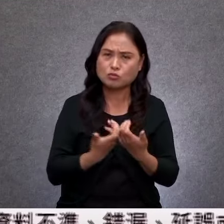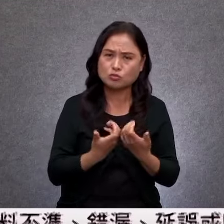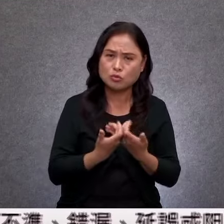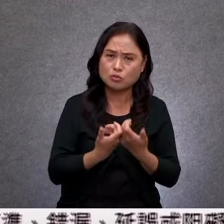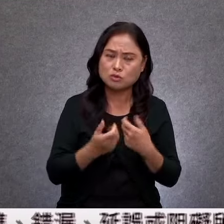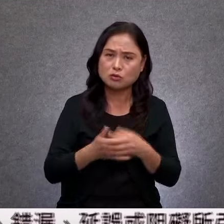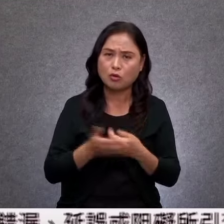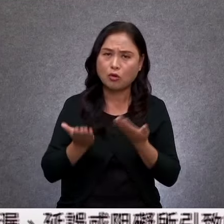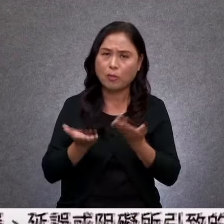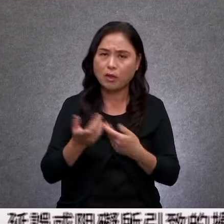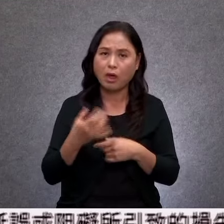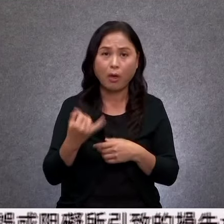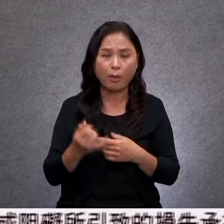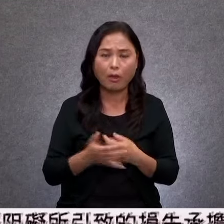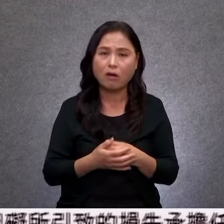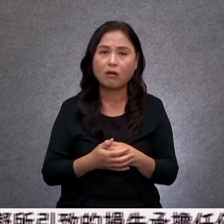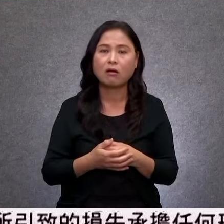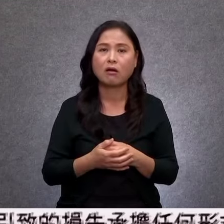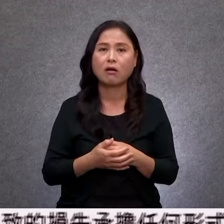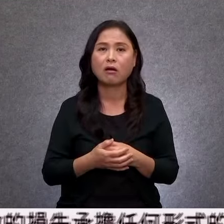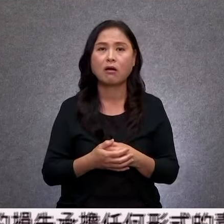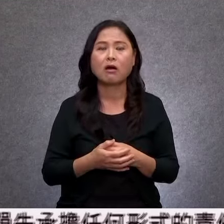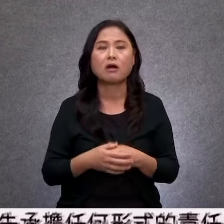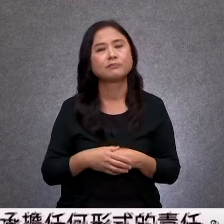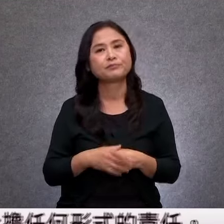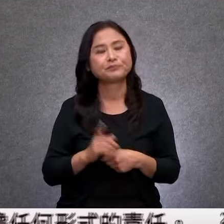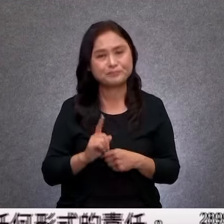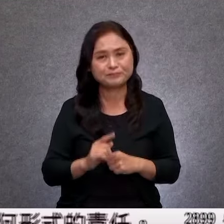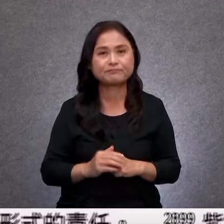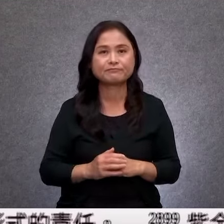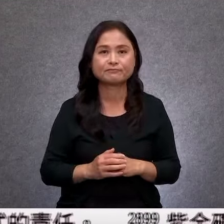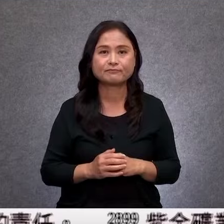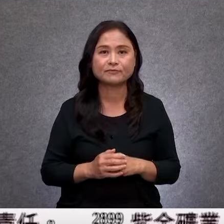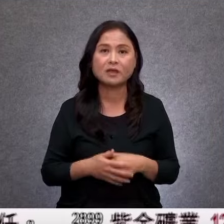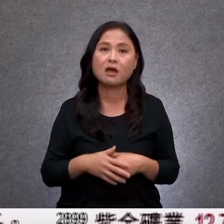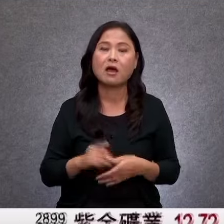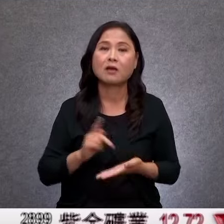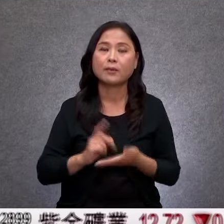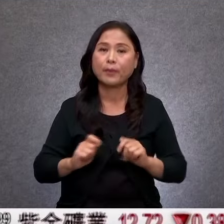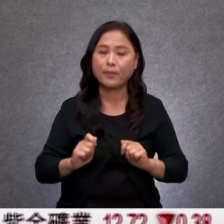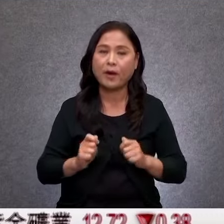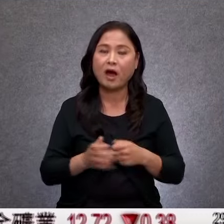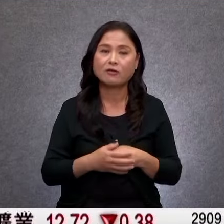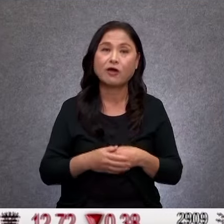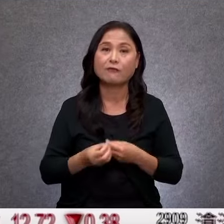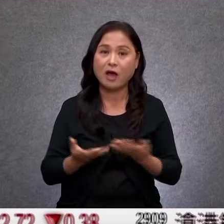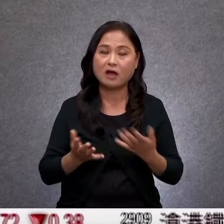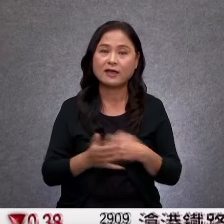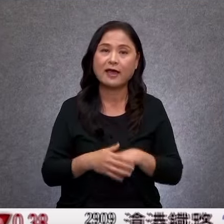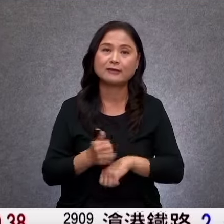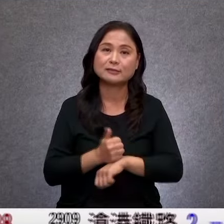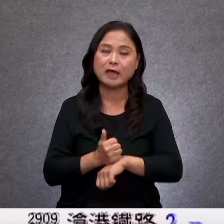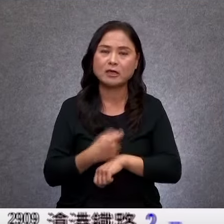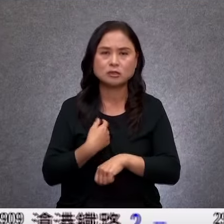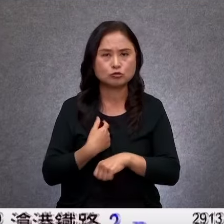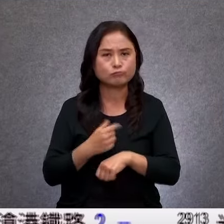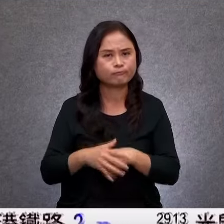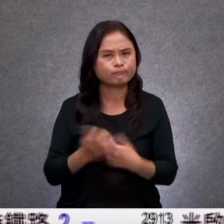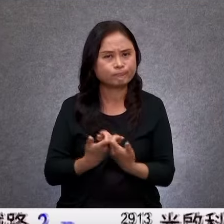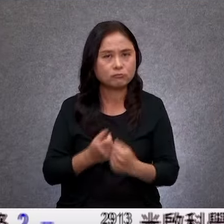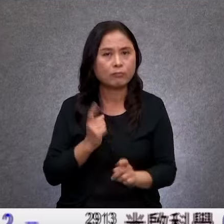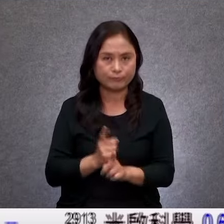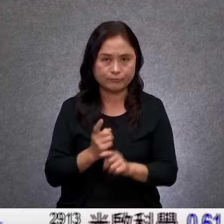實我哋係咪唔可以用呢個數字去啲同佢哋去參去比較咧？ 咁樣講，我哋發債嘅時